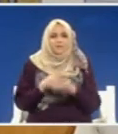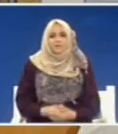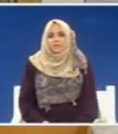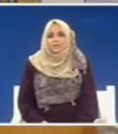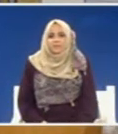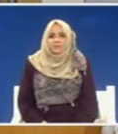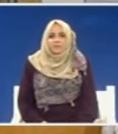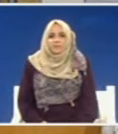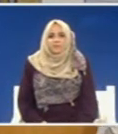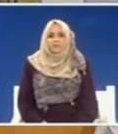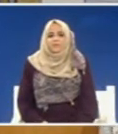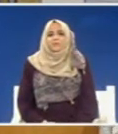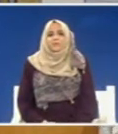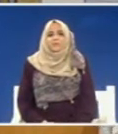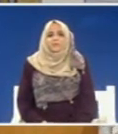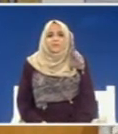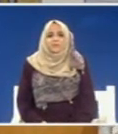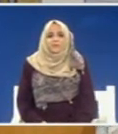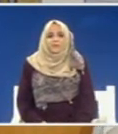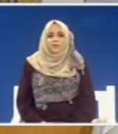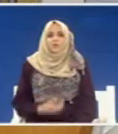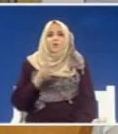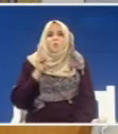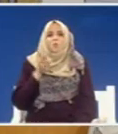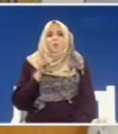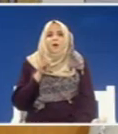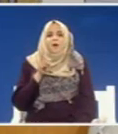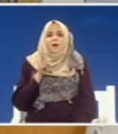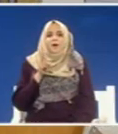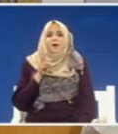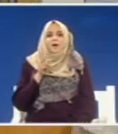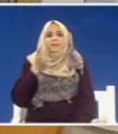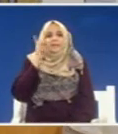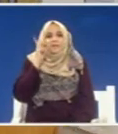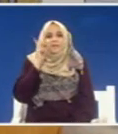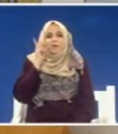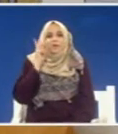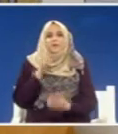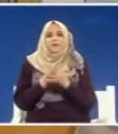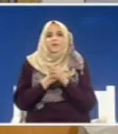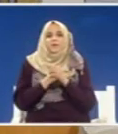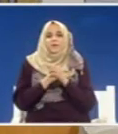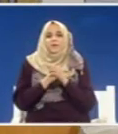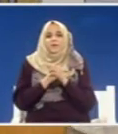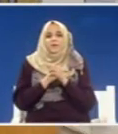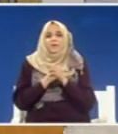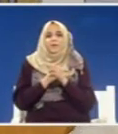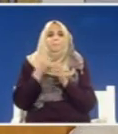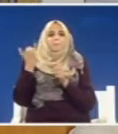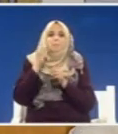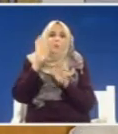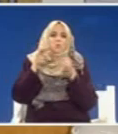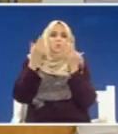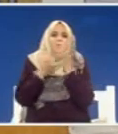وسادته، ويمسك بالآلة، لأن أول الهاتف لا يطلب من ممن يقرأ القرآن في الهاتف الوضوء.